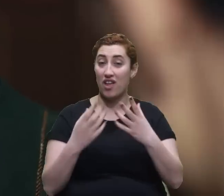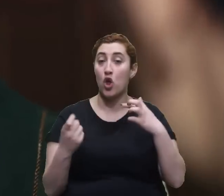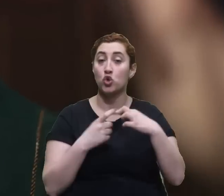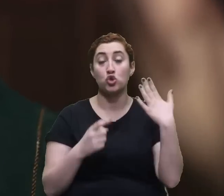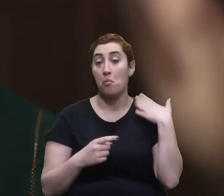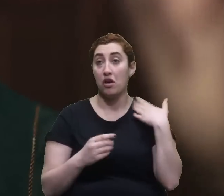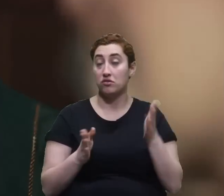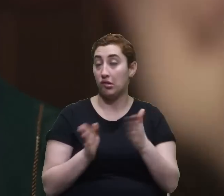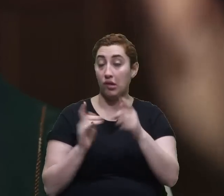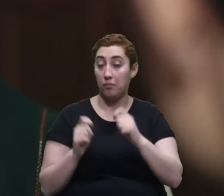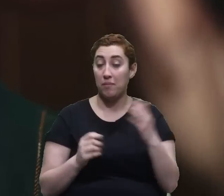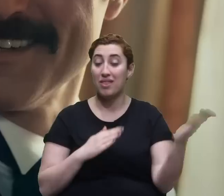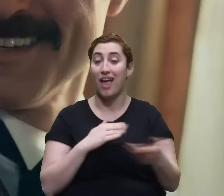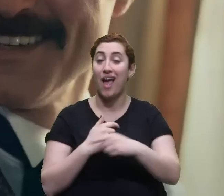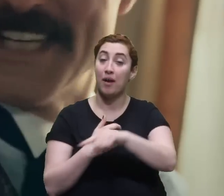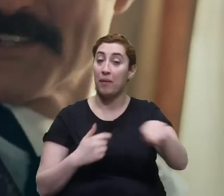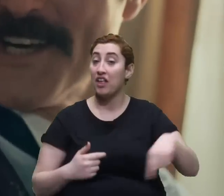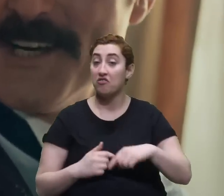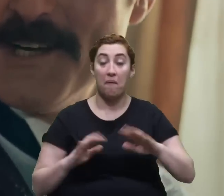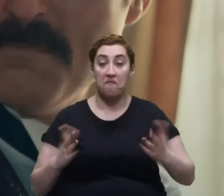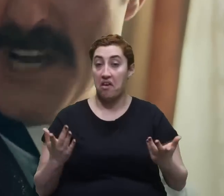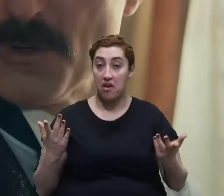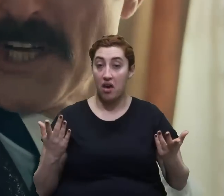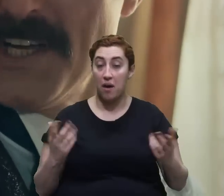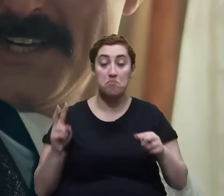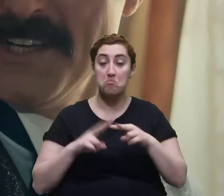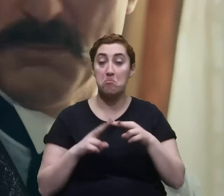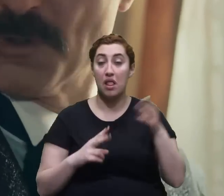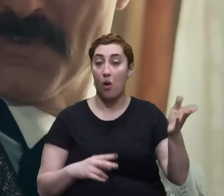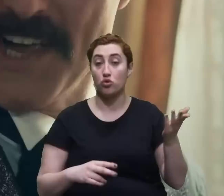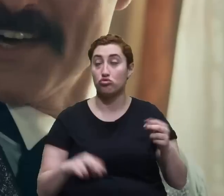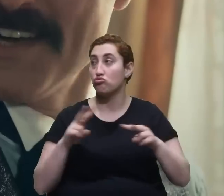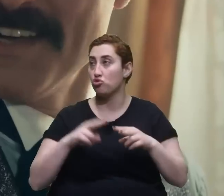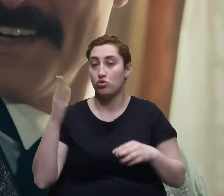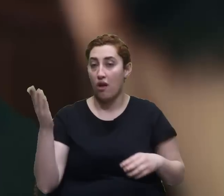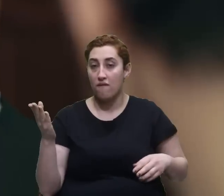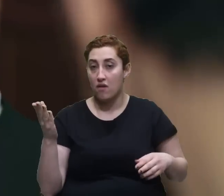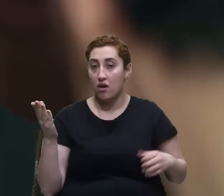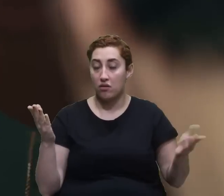Rüştü Paşa'ya, darbecilere ya da Miloş'a, Mustafa'ya